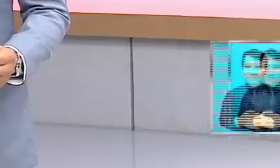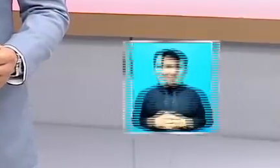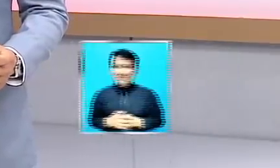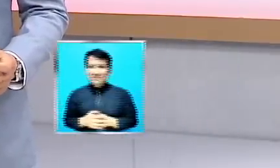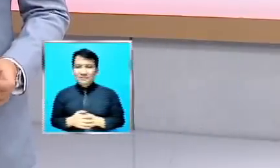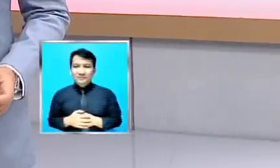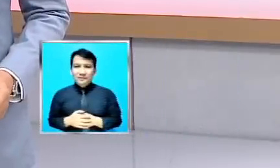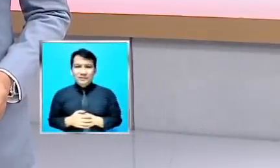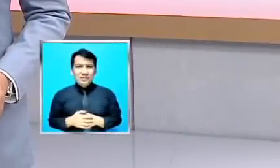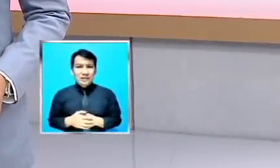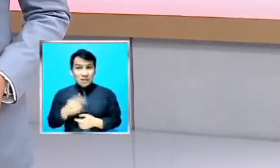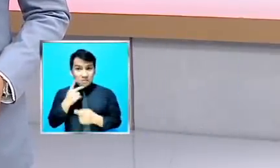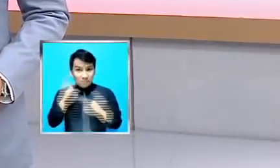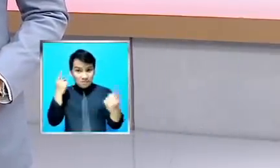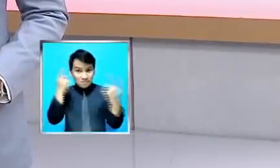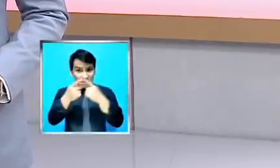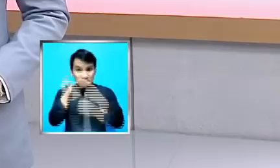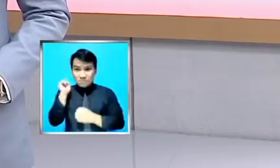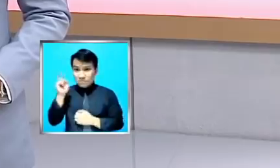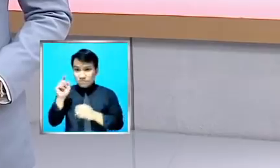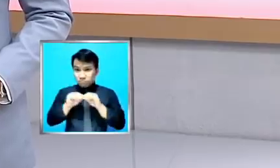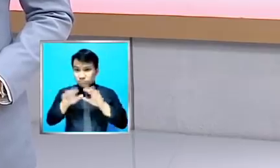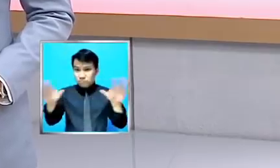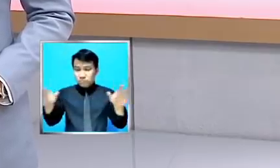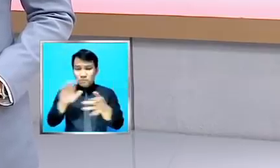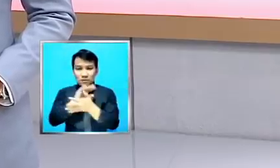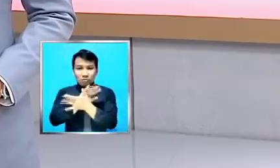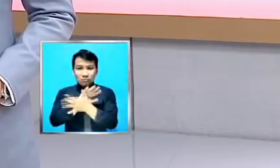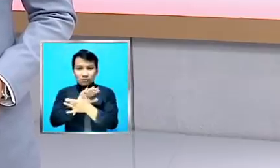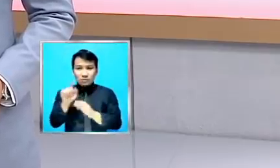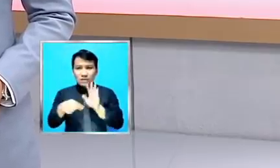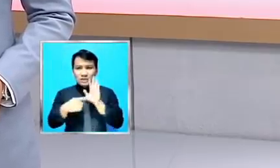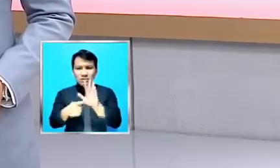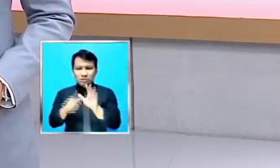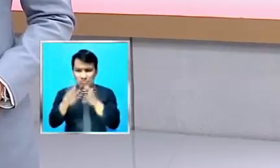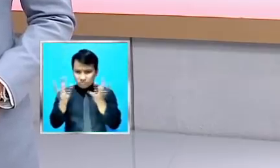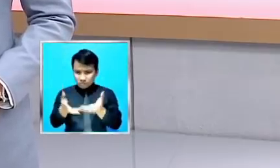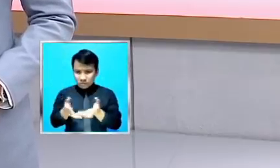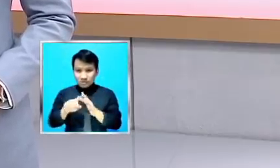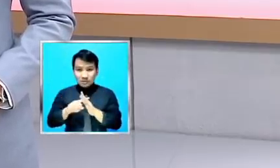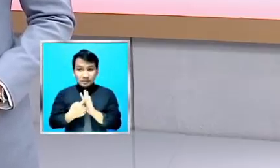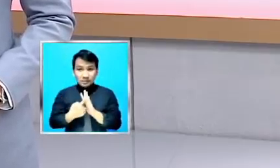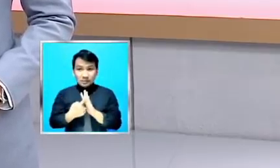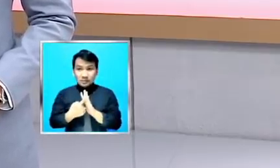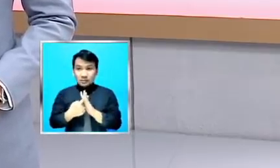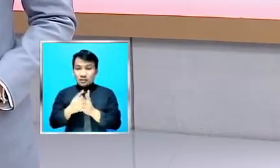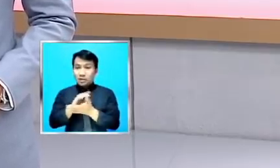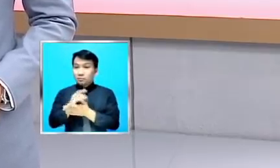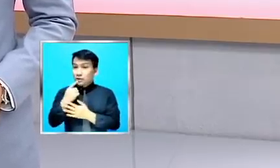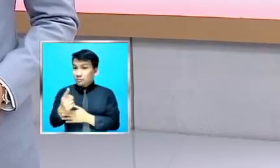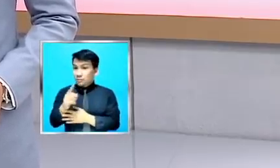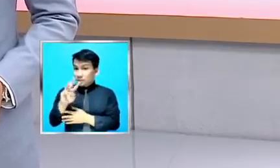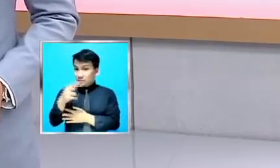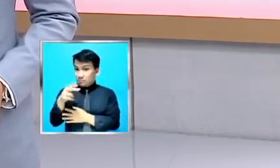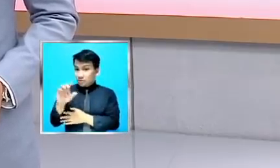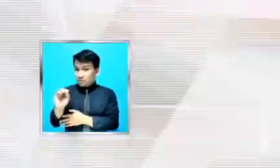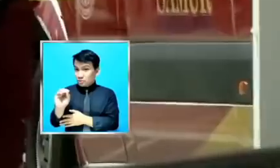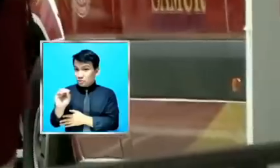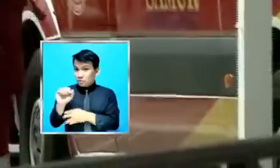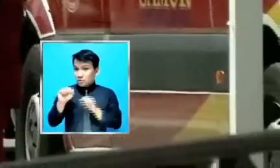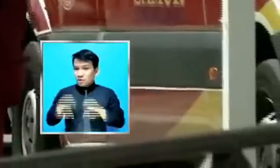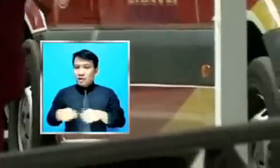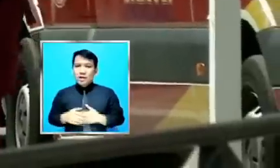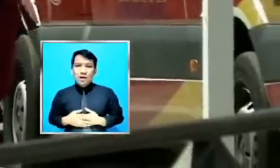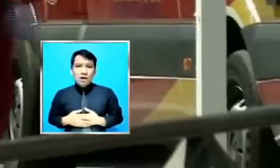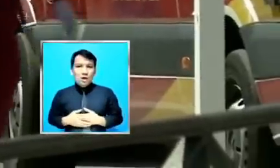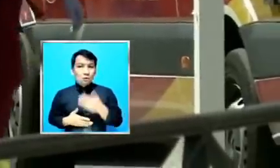Maaabot na ang pinakamabilis sa pagkalat ng COVID-19 sa buong mundo mula na magsimula ang pandemya ayon sa World Health Organization. Halos